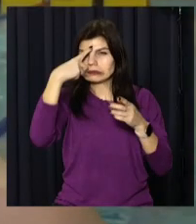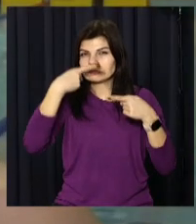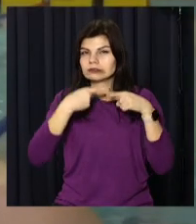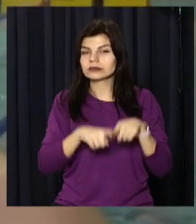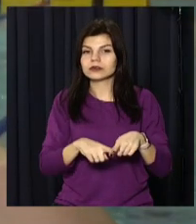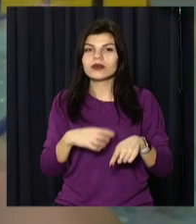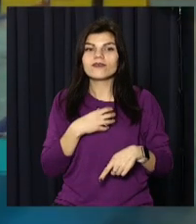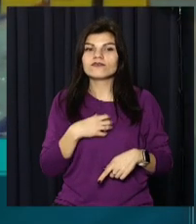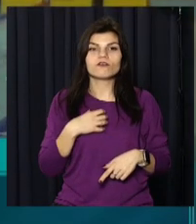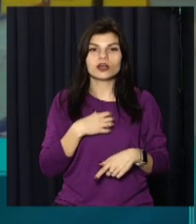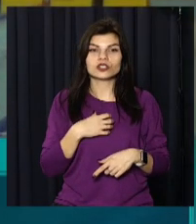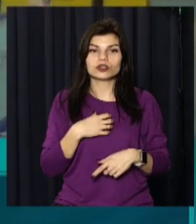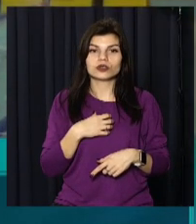Важно